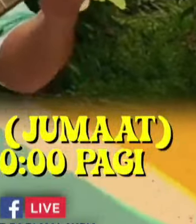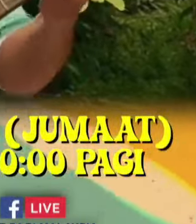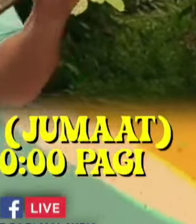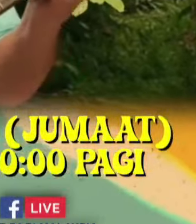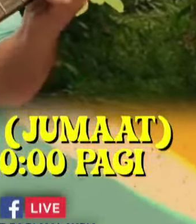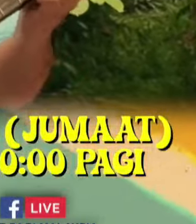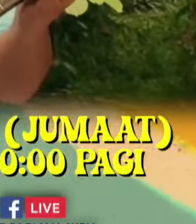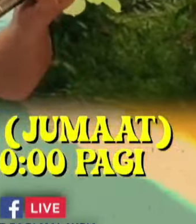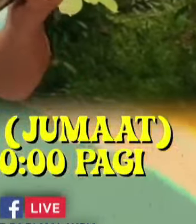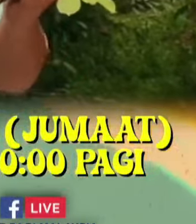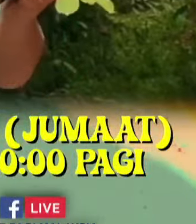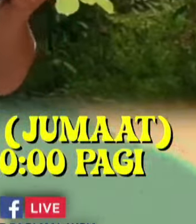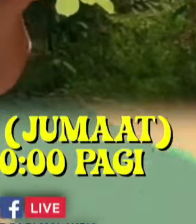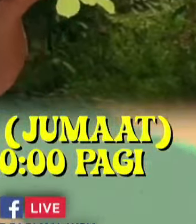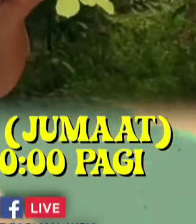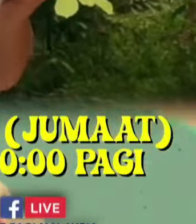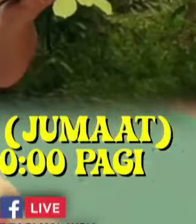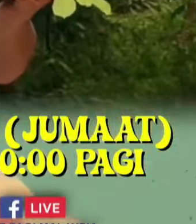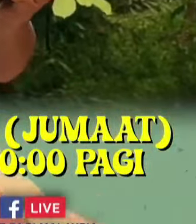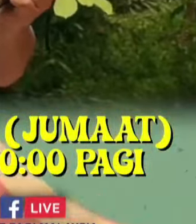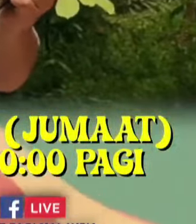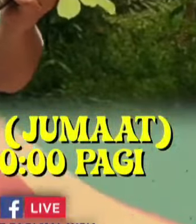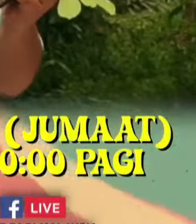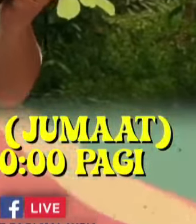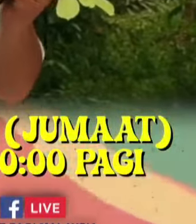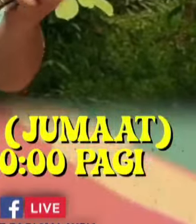Sesalan tidak